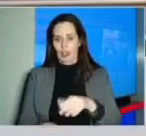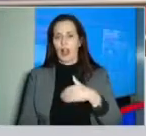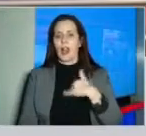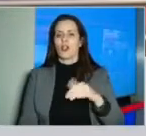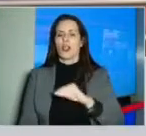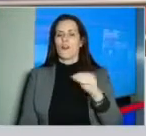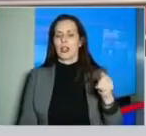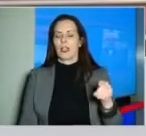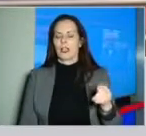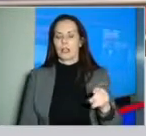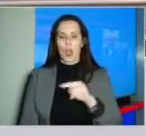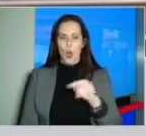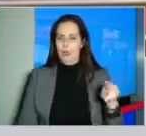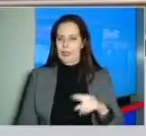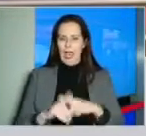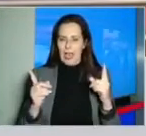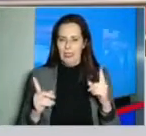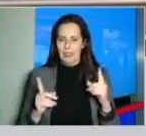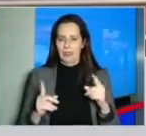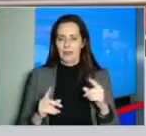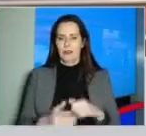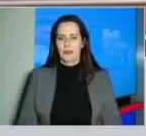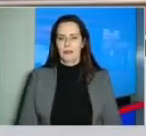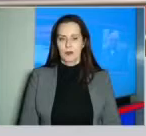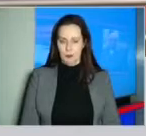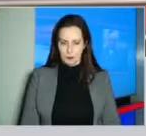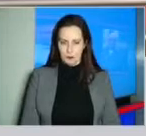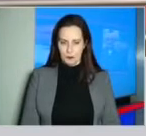עוברים לנושא אחר לגמרי,